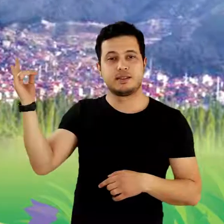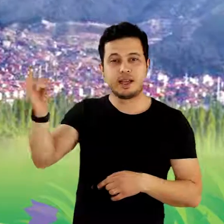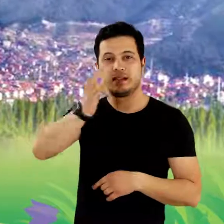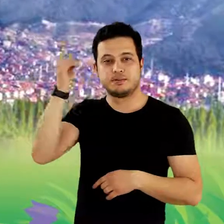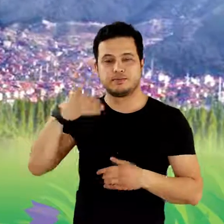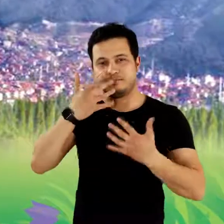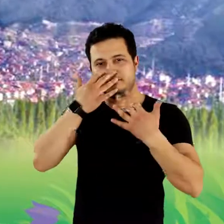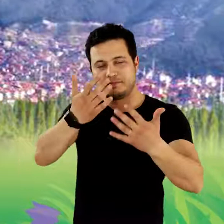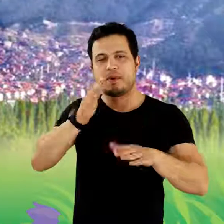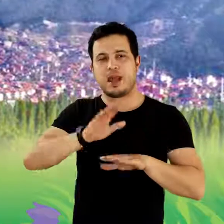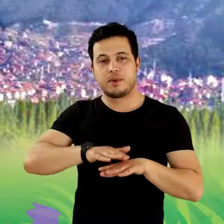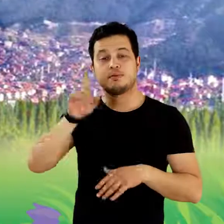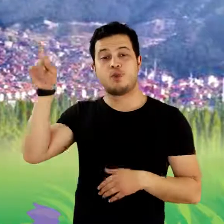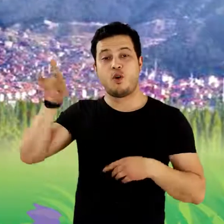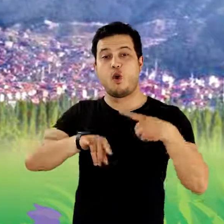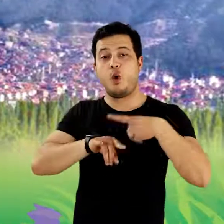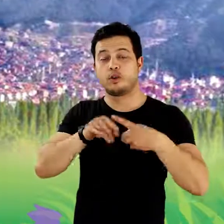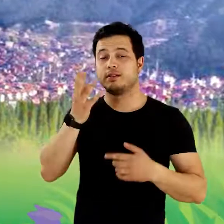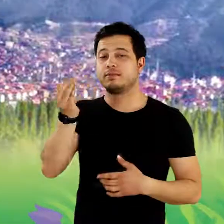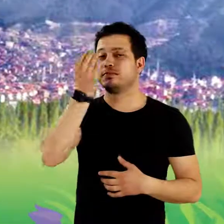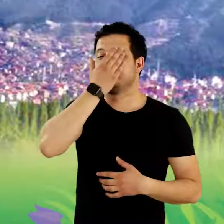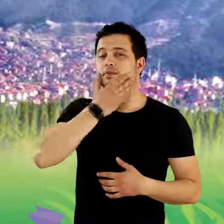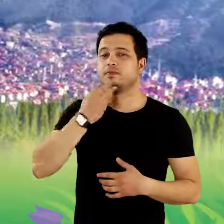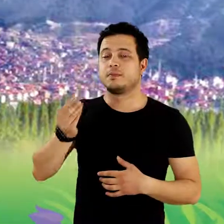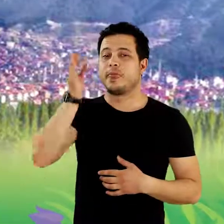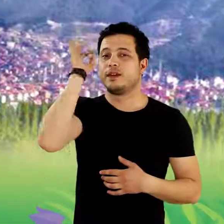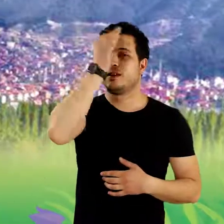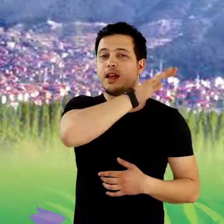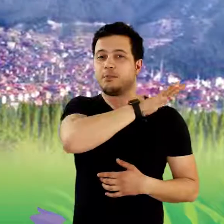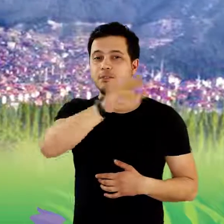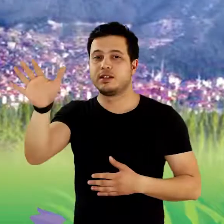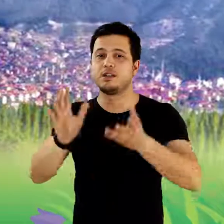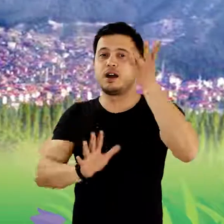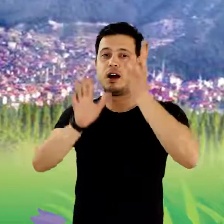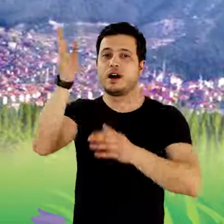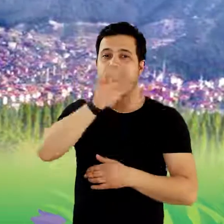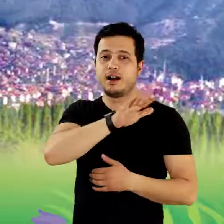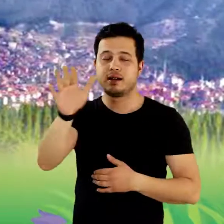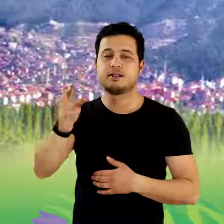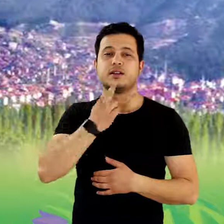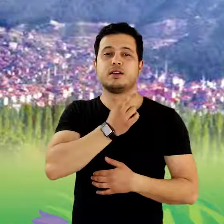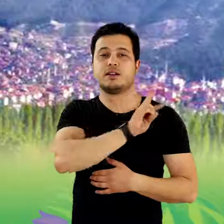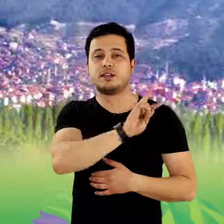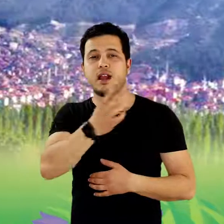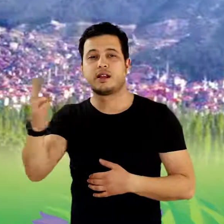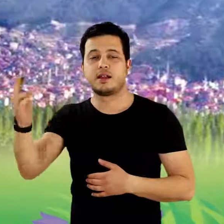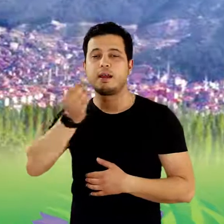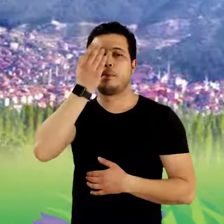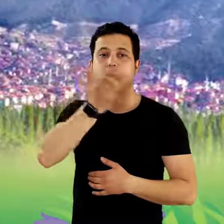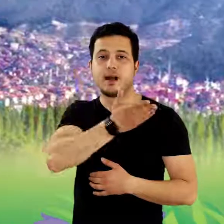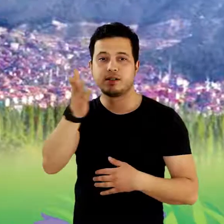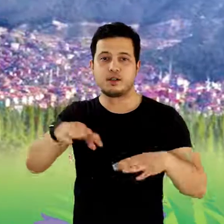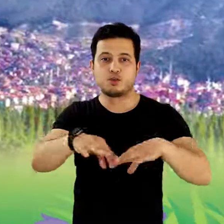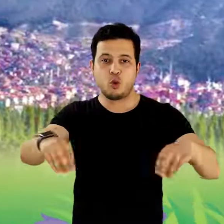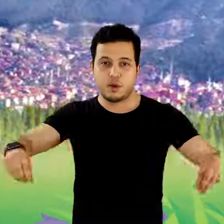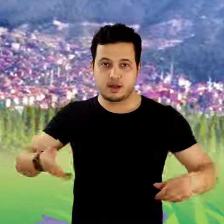yavrularım, Honaz çok güzeldir. Yemyeşil ağaçları, rengarenk bahçeleri, verimli